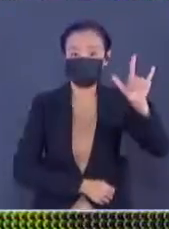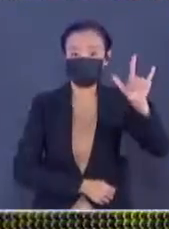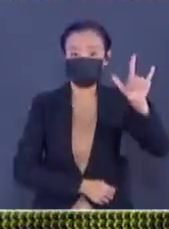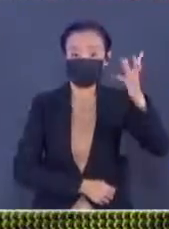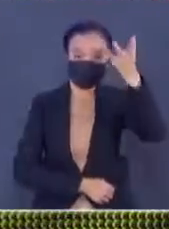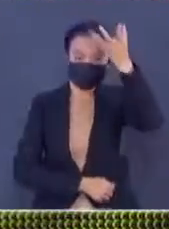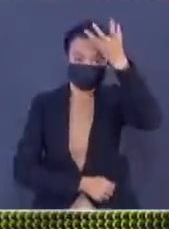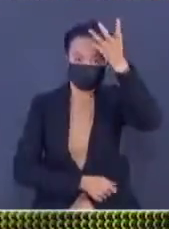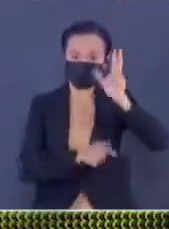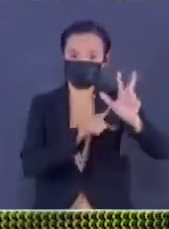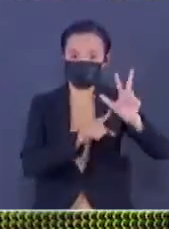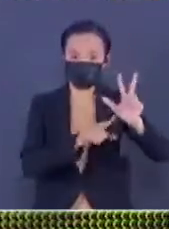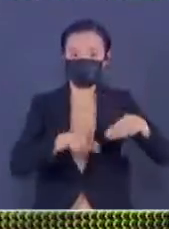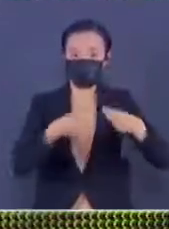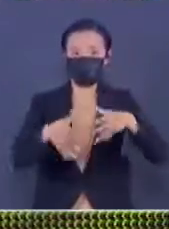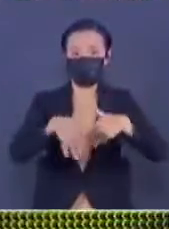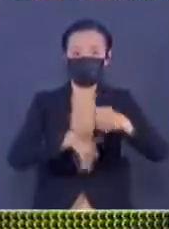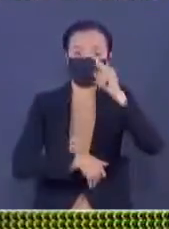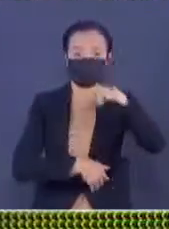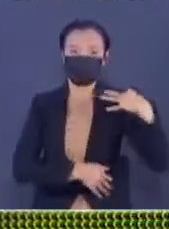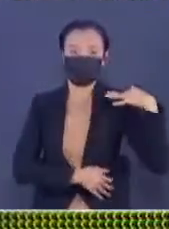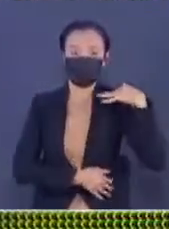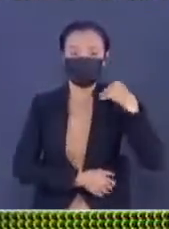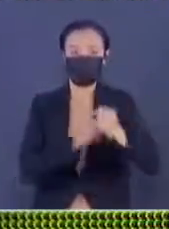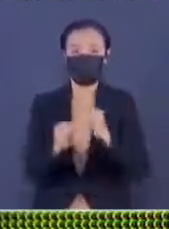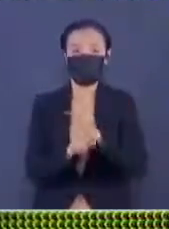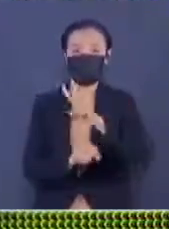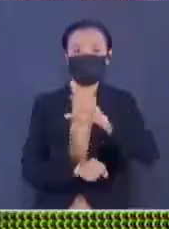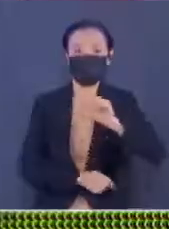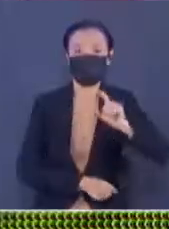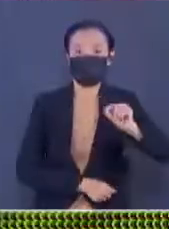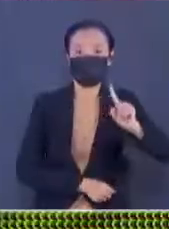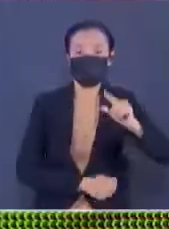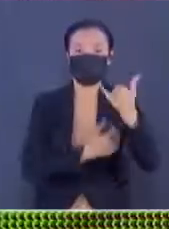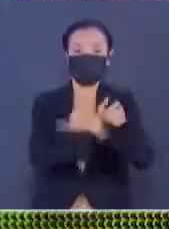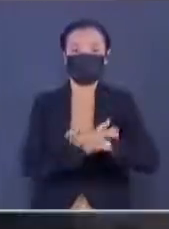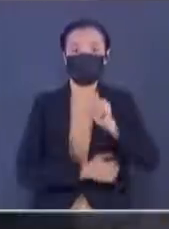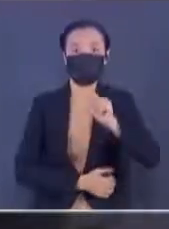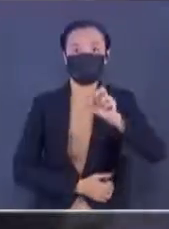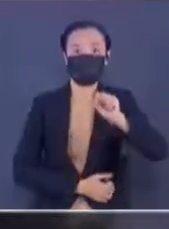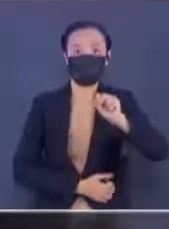งที่3มาให้กับคนไทยในการประกวดมิสยูนิเวิร์ส2021ที่ประเทศอิสราเอลค่ะ